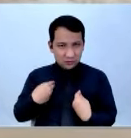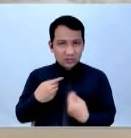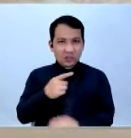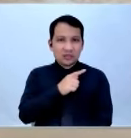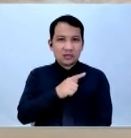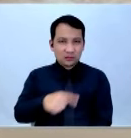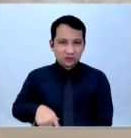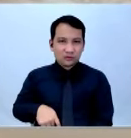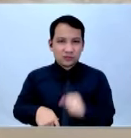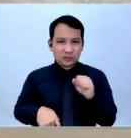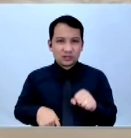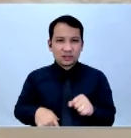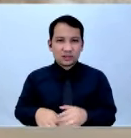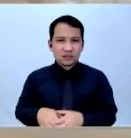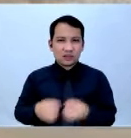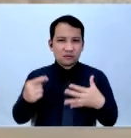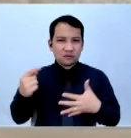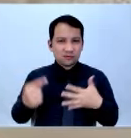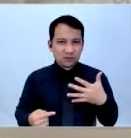mo? Madami dok. Siyempre,